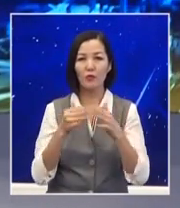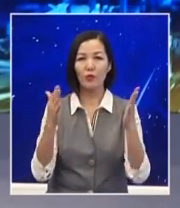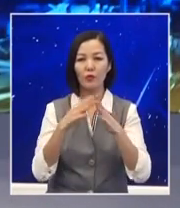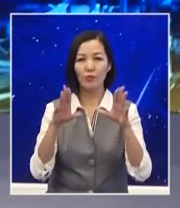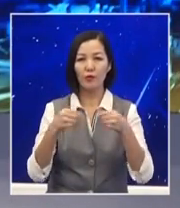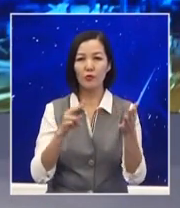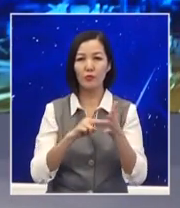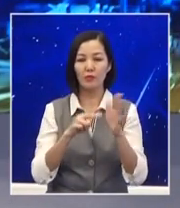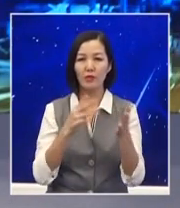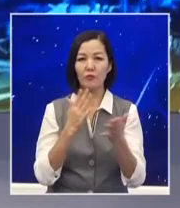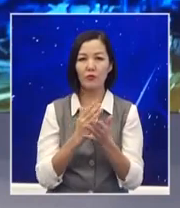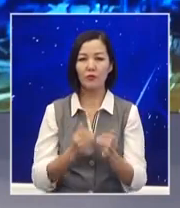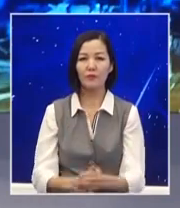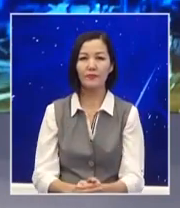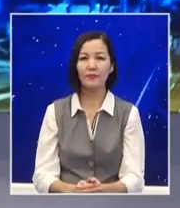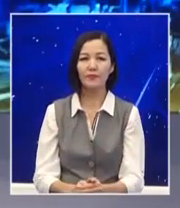беру жоспарланып отыр.